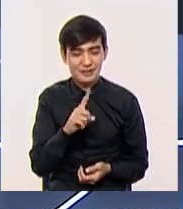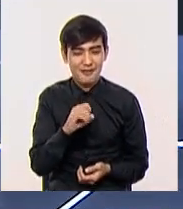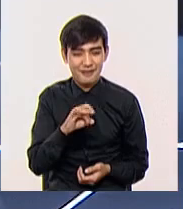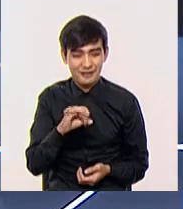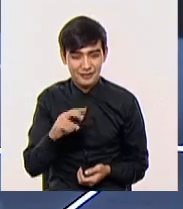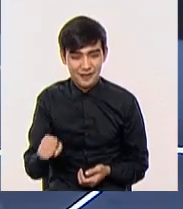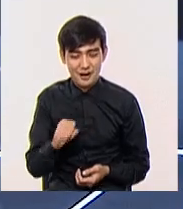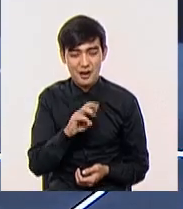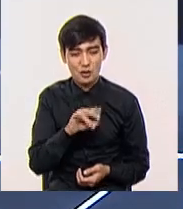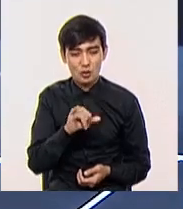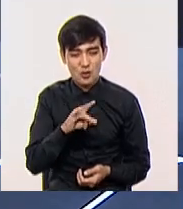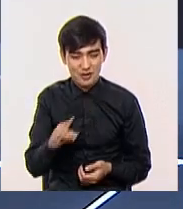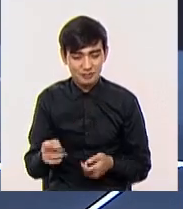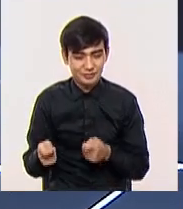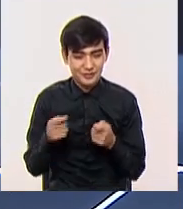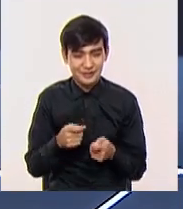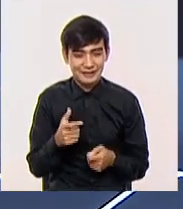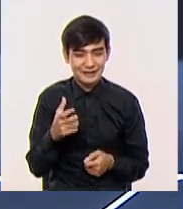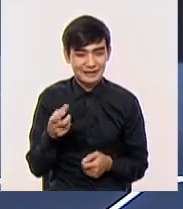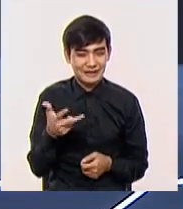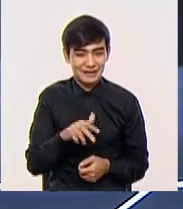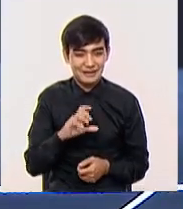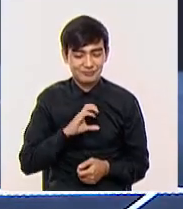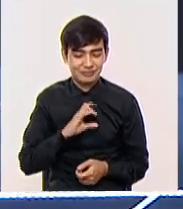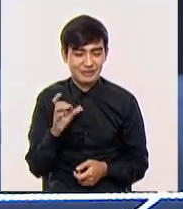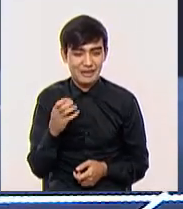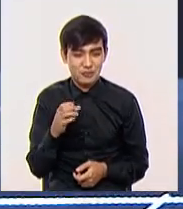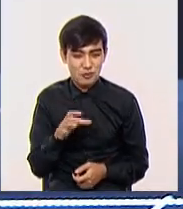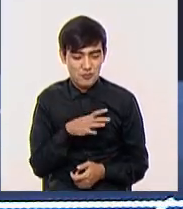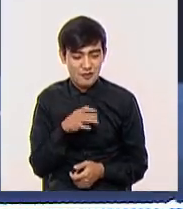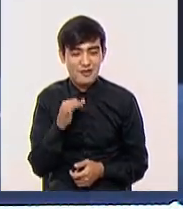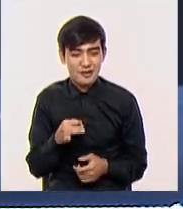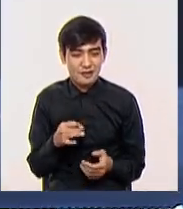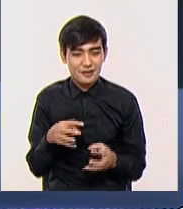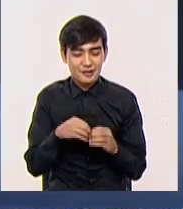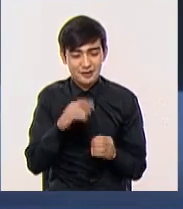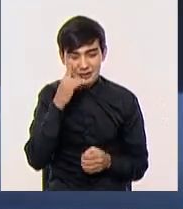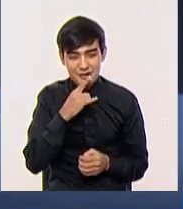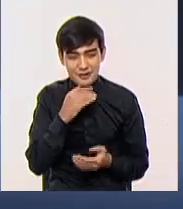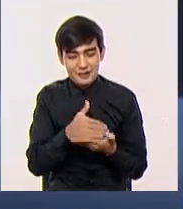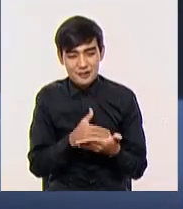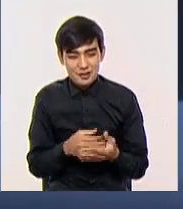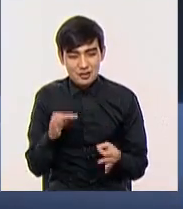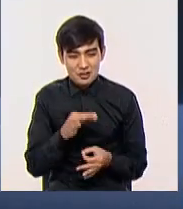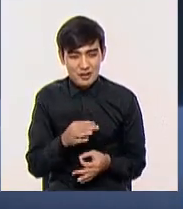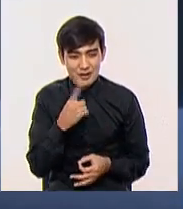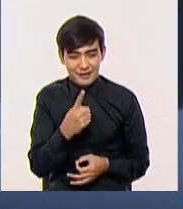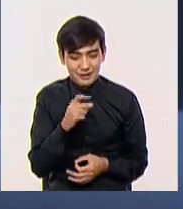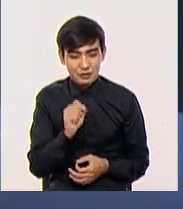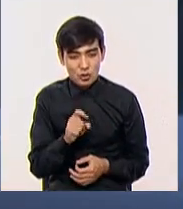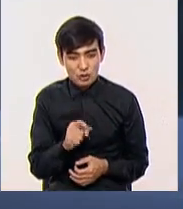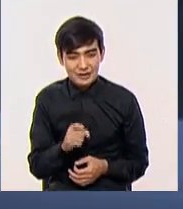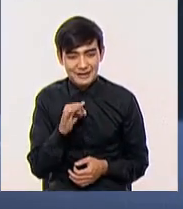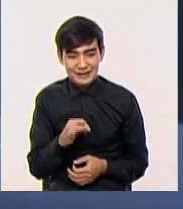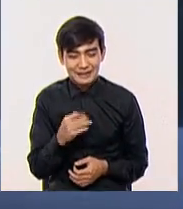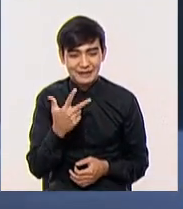Ануар Сариев принесли нашей сборной 3 серебряные медали. В итоге в копилке у казахстанской паралимпийской команды 1 золотая